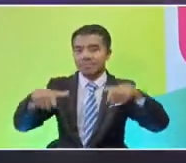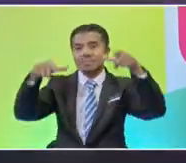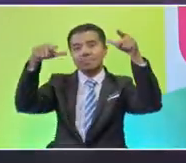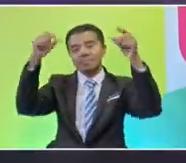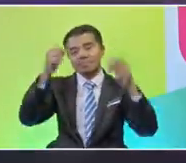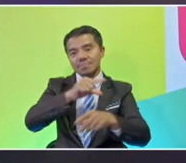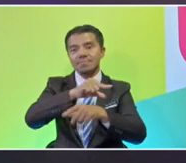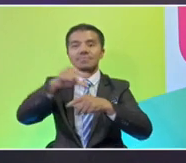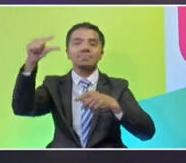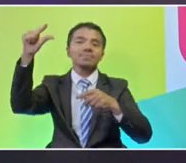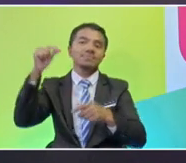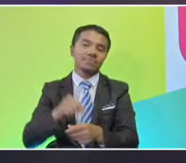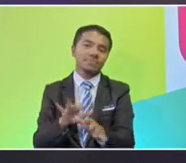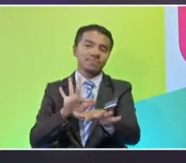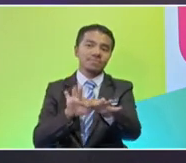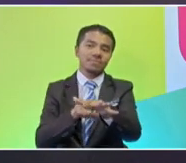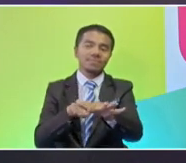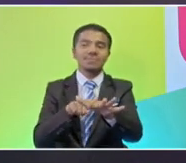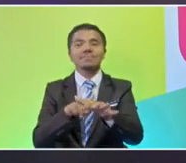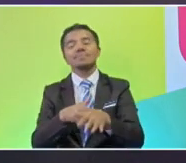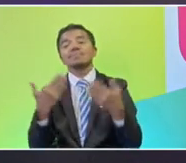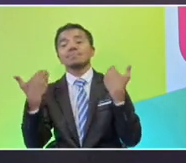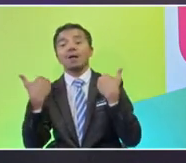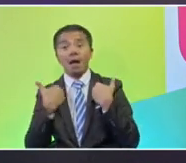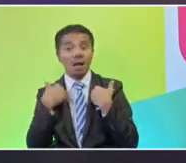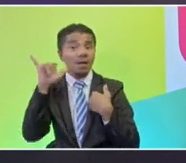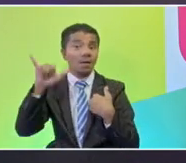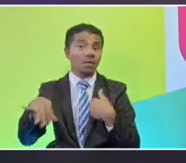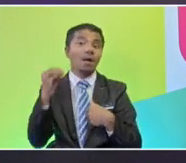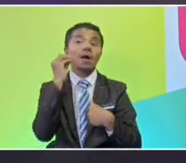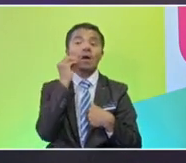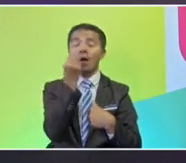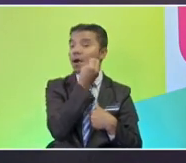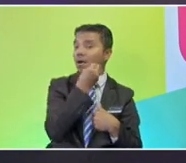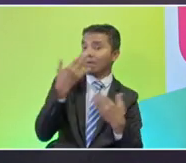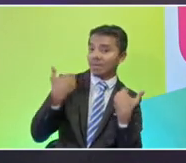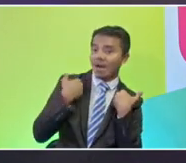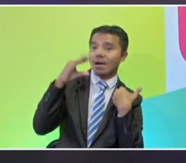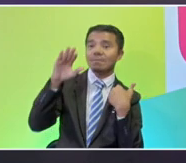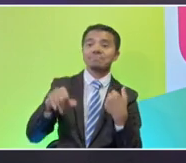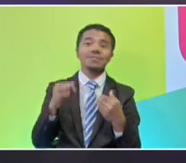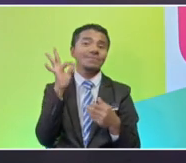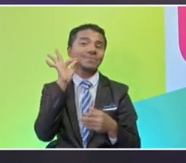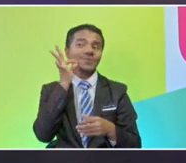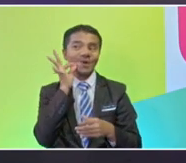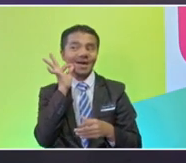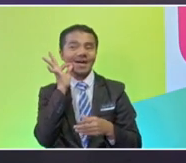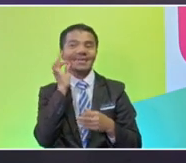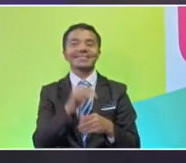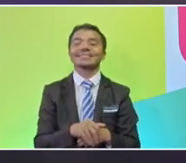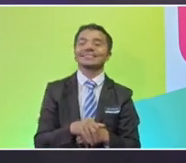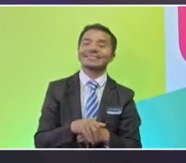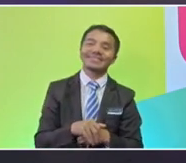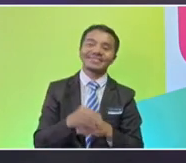tahan dan juga daun ada yang berbunga ada yang berbuah